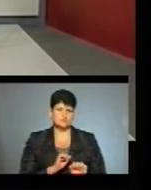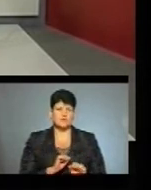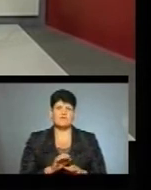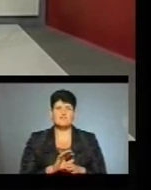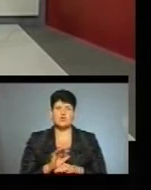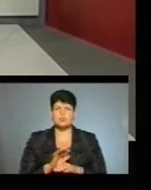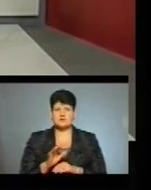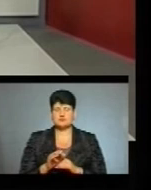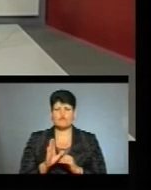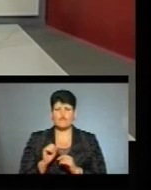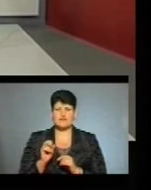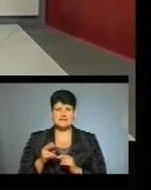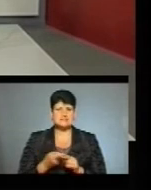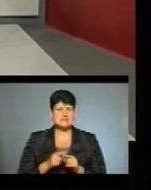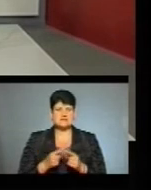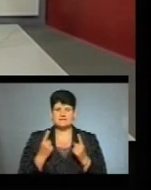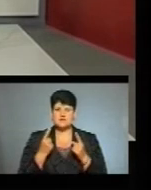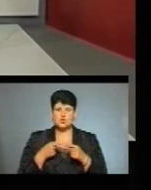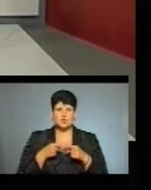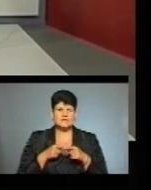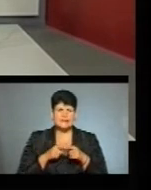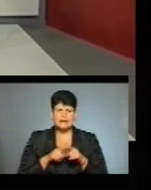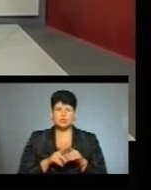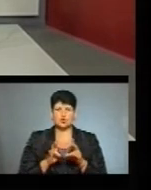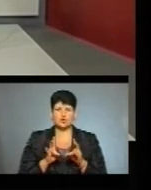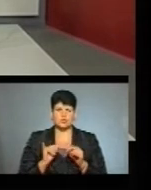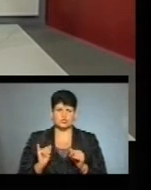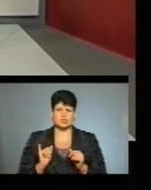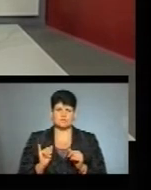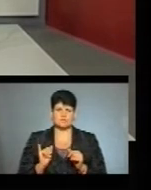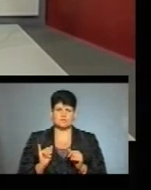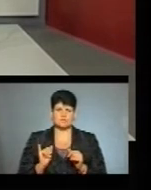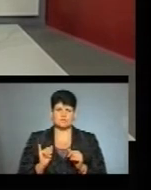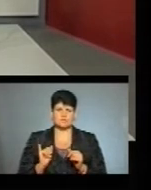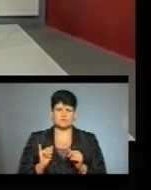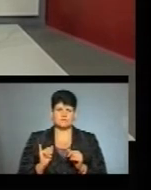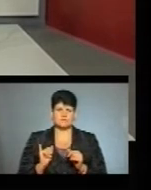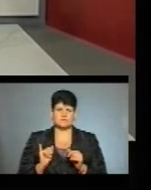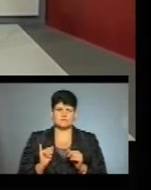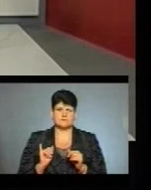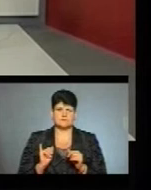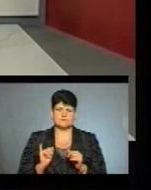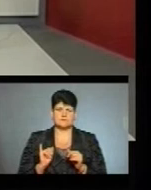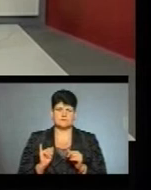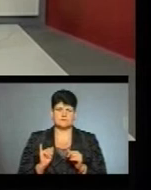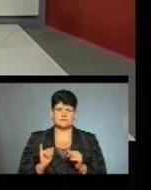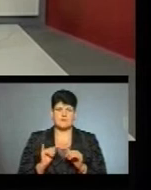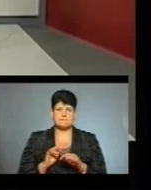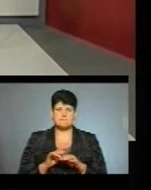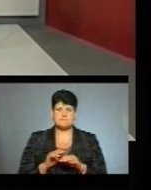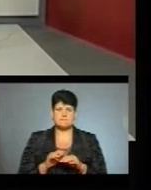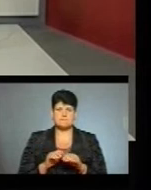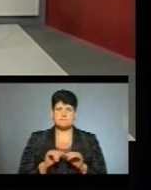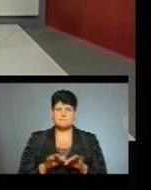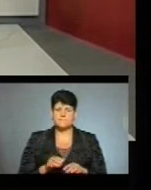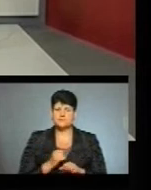вакцин – це є дуже високотехнологічні, по високотехнологічних методиках їх розробляють.